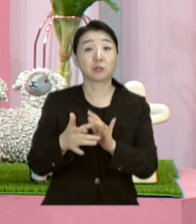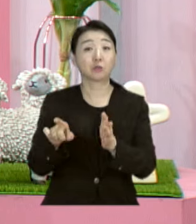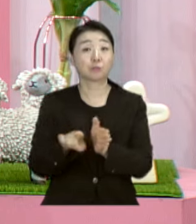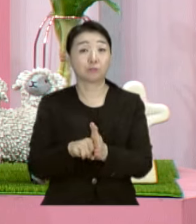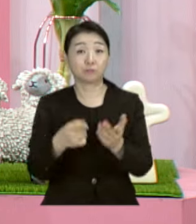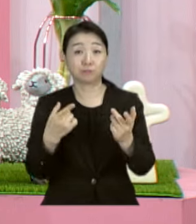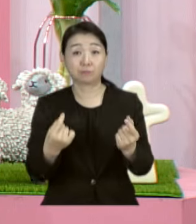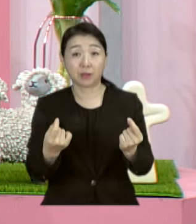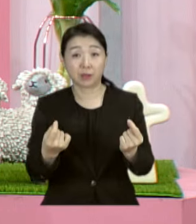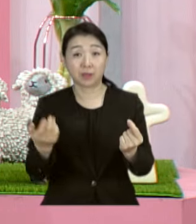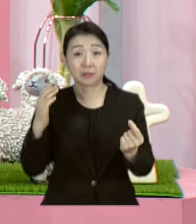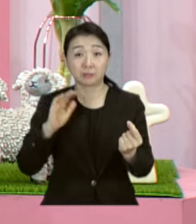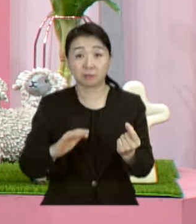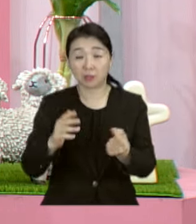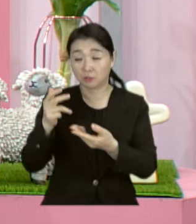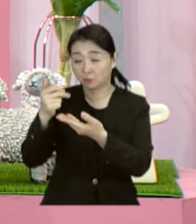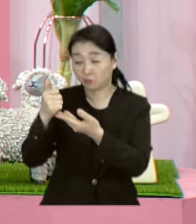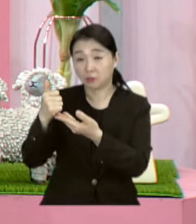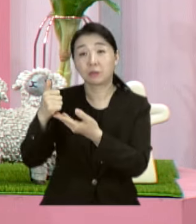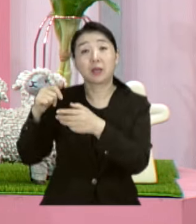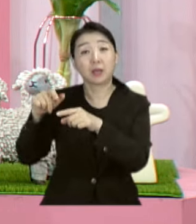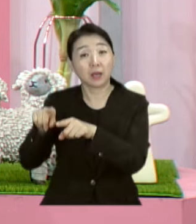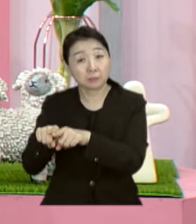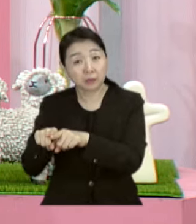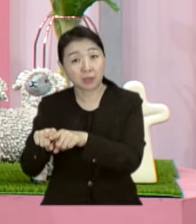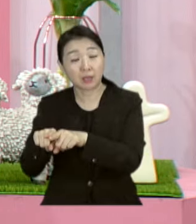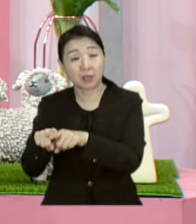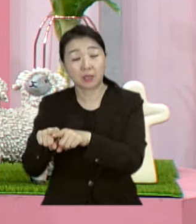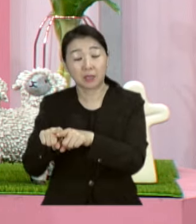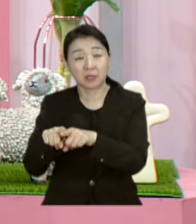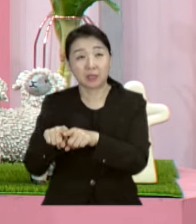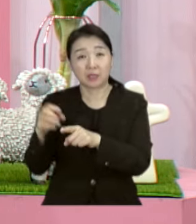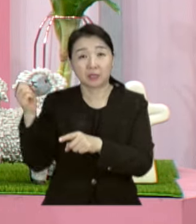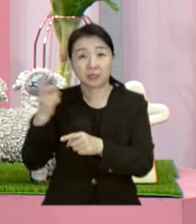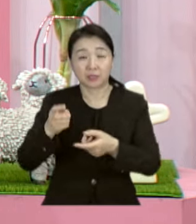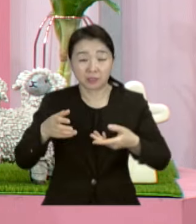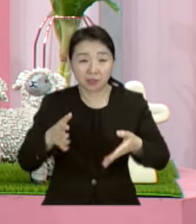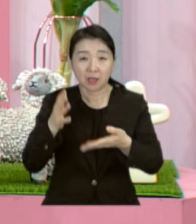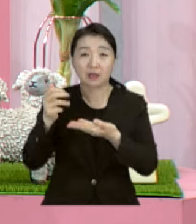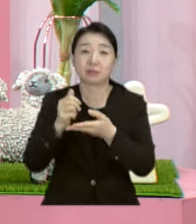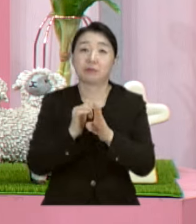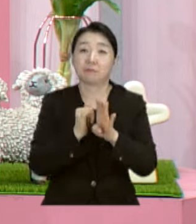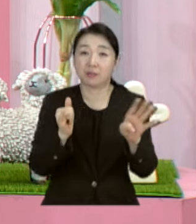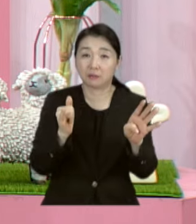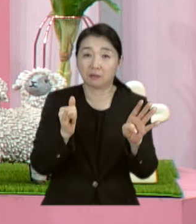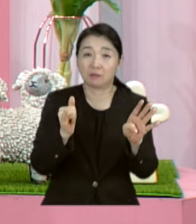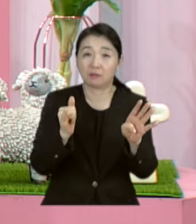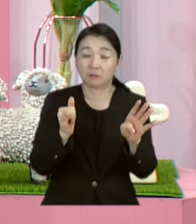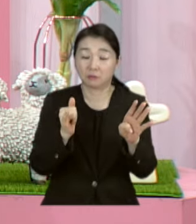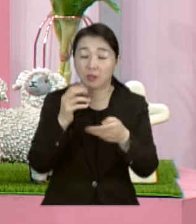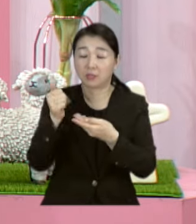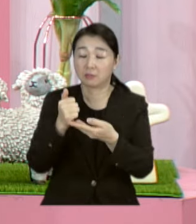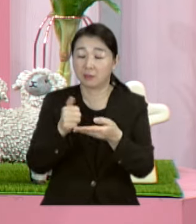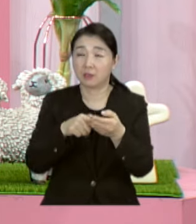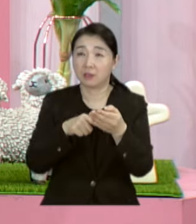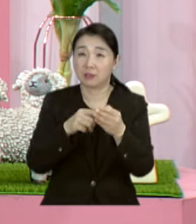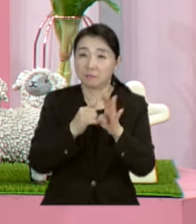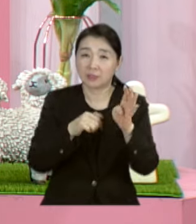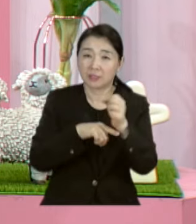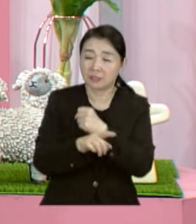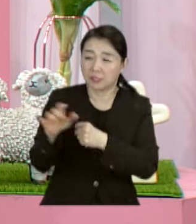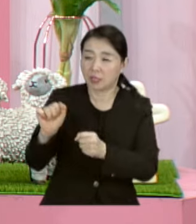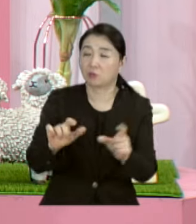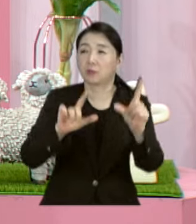있었어요. 그러나 주님 안에서 거듭난 하나님의 백성이 된 것하고 하나님의 백성의 의식을 가지고 사는